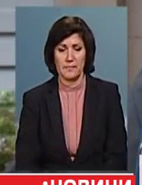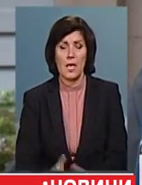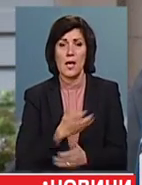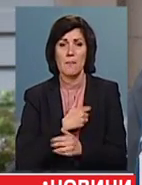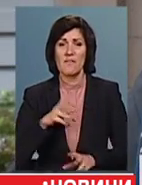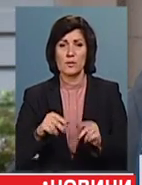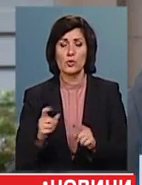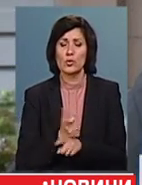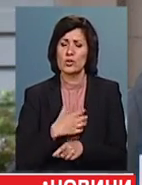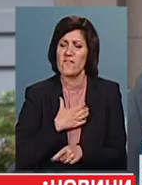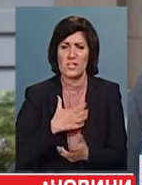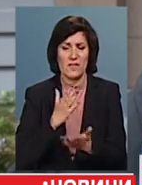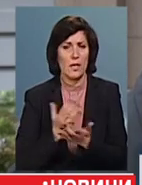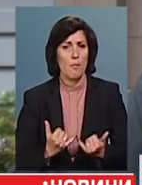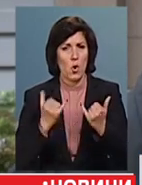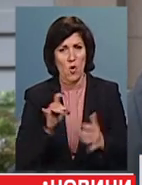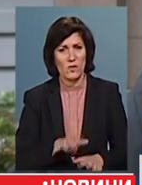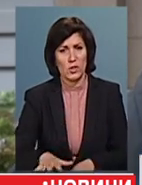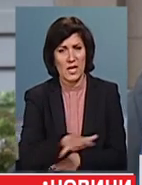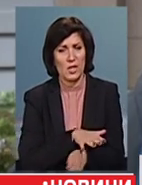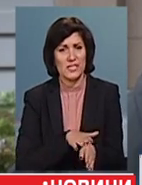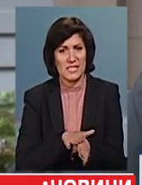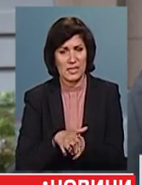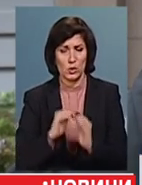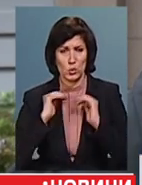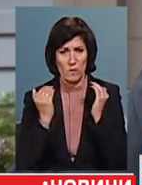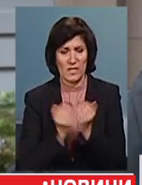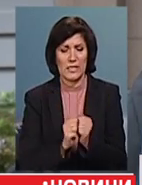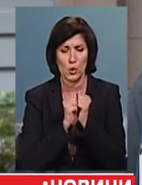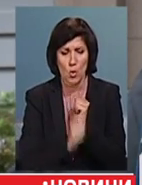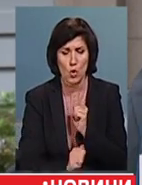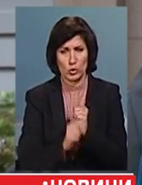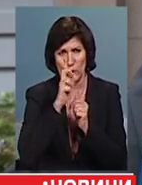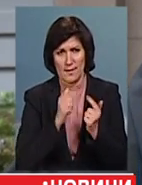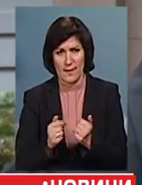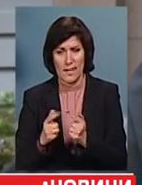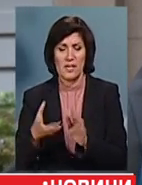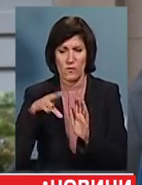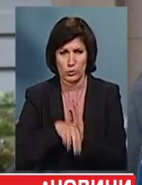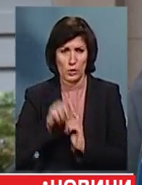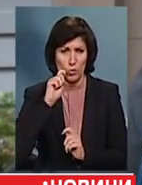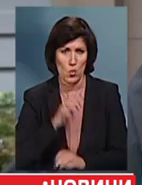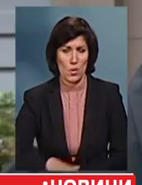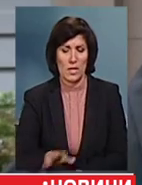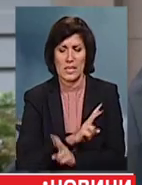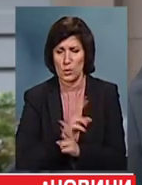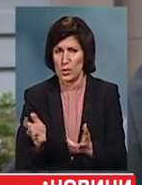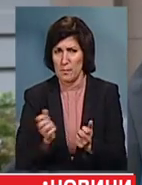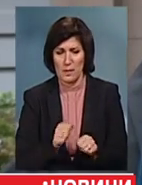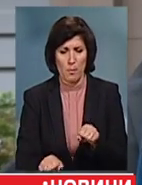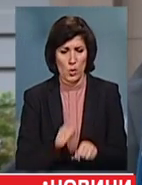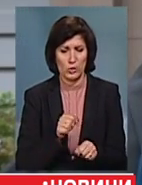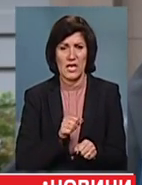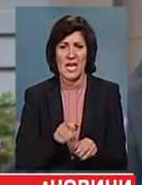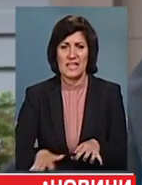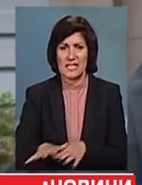Ми вважаємо, що дуже важливою є повага до територіальної цілісності і суверенітету кожної країни, включаючи Україну. Тому ми ніколи не приймемо порушення